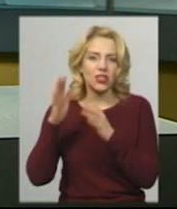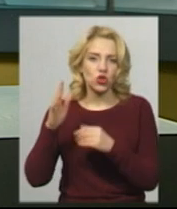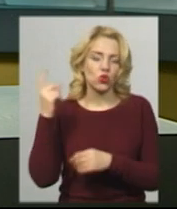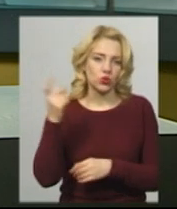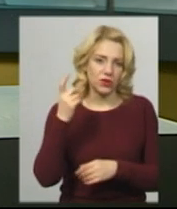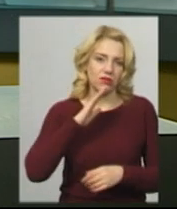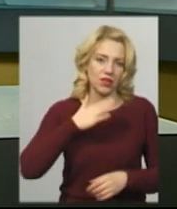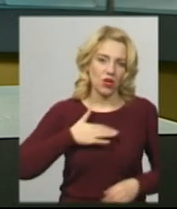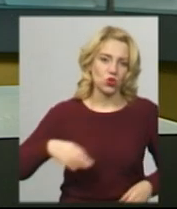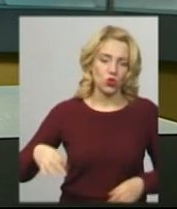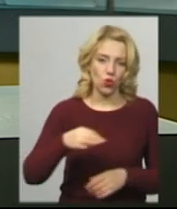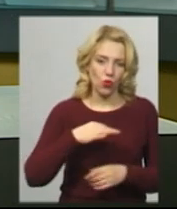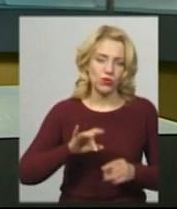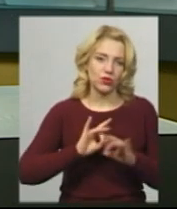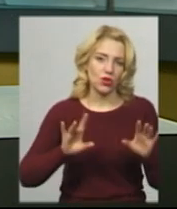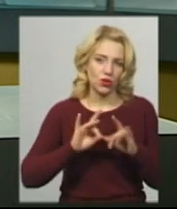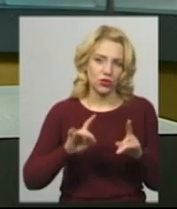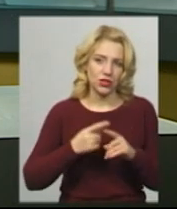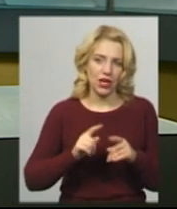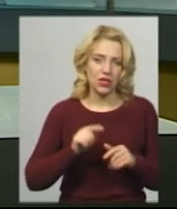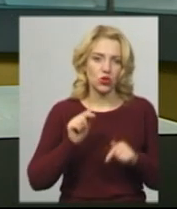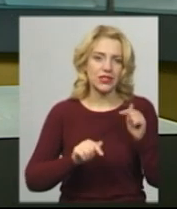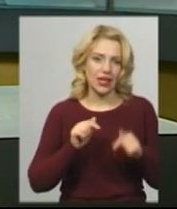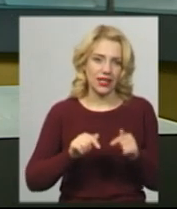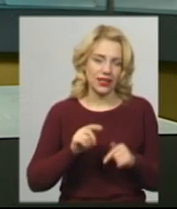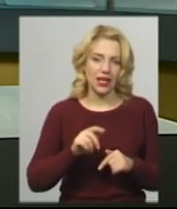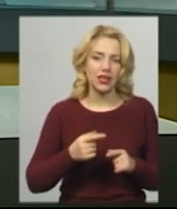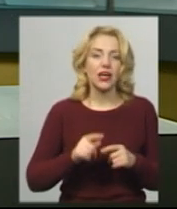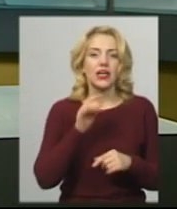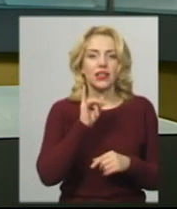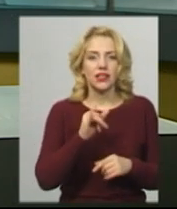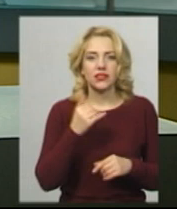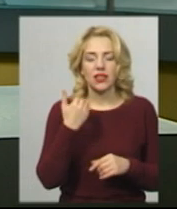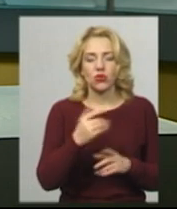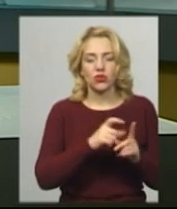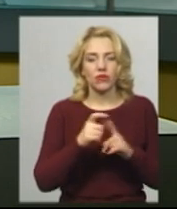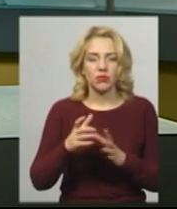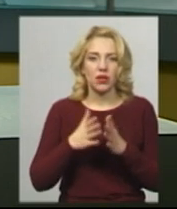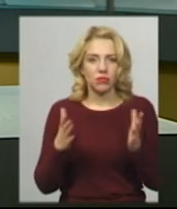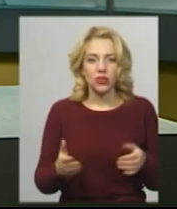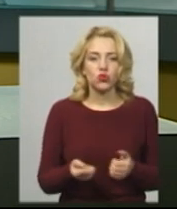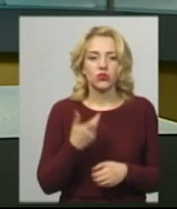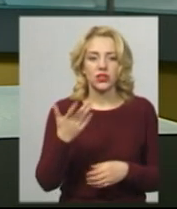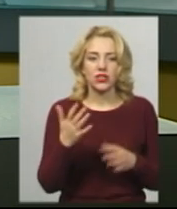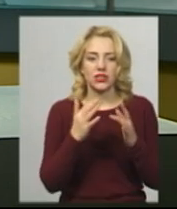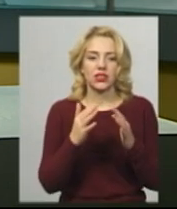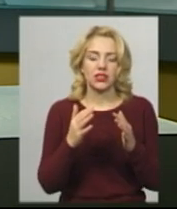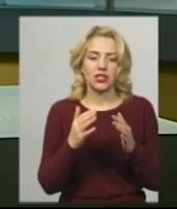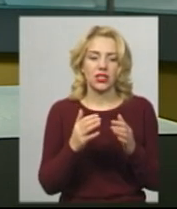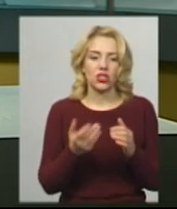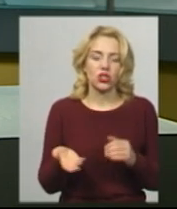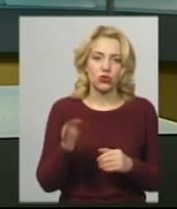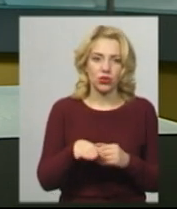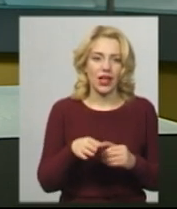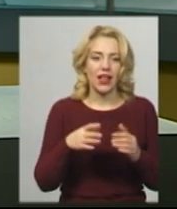обласного управління лісомисливського господарства Віктор Самсонов. За його словами, найбільшу кількість новорічних дерев – 4 тисячі –